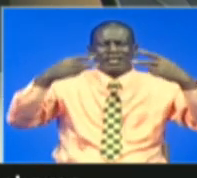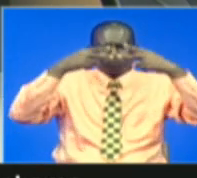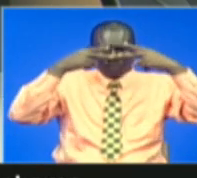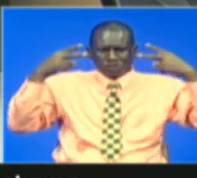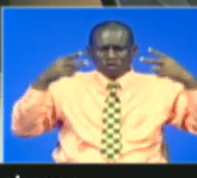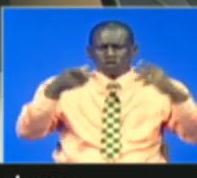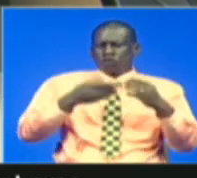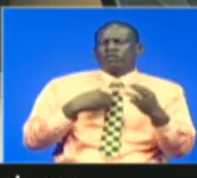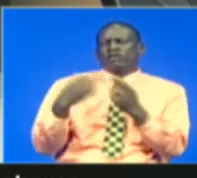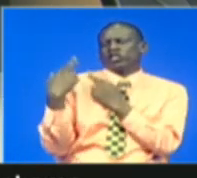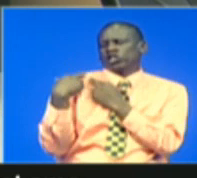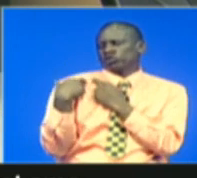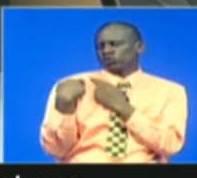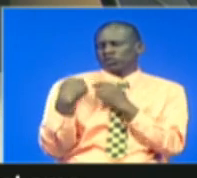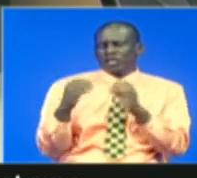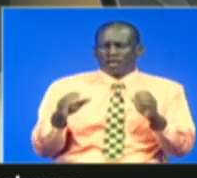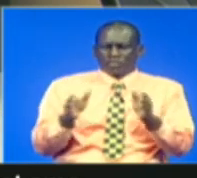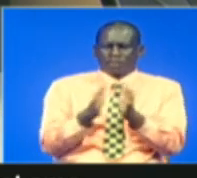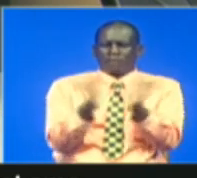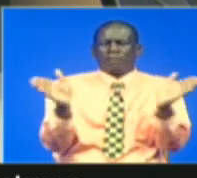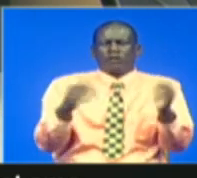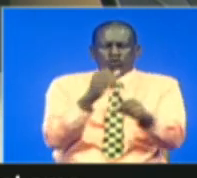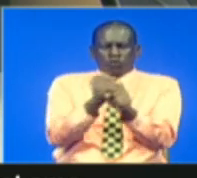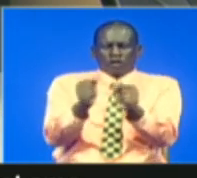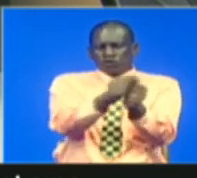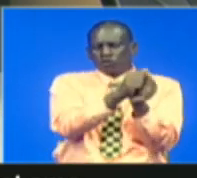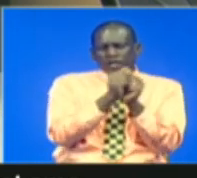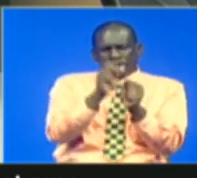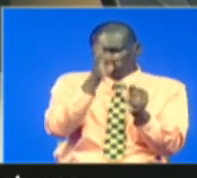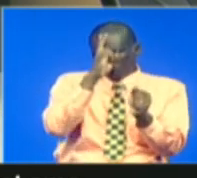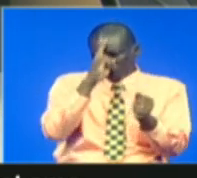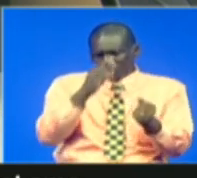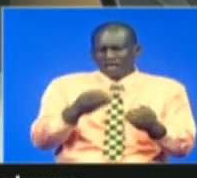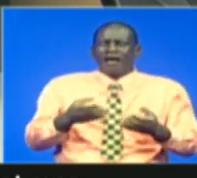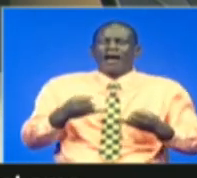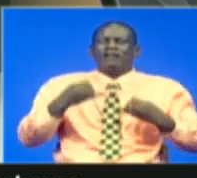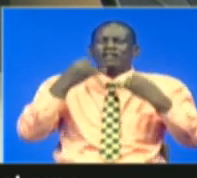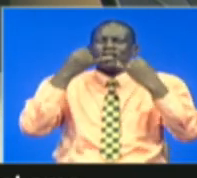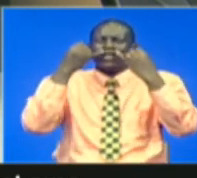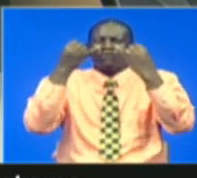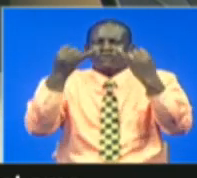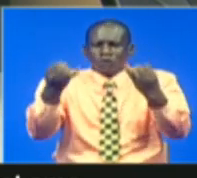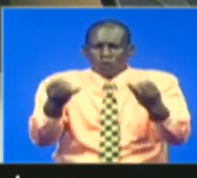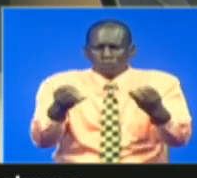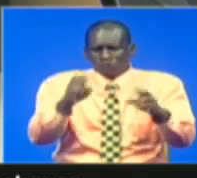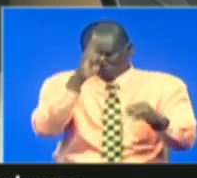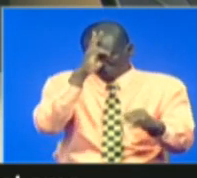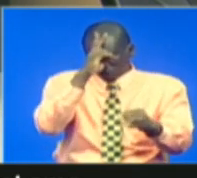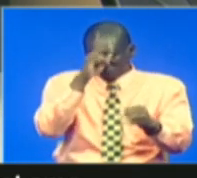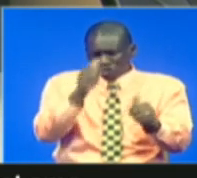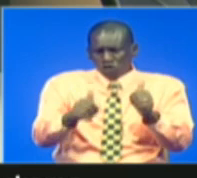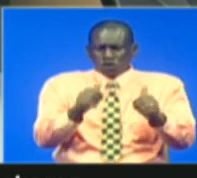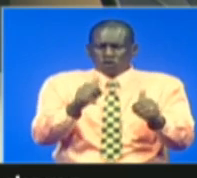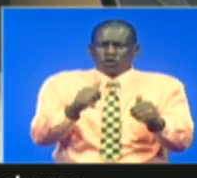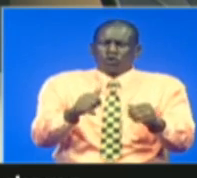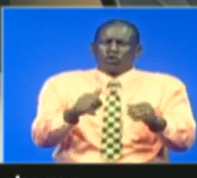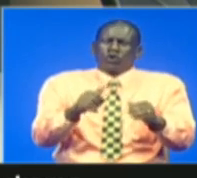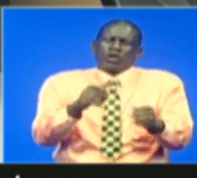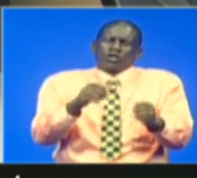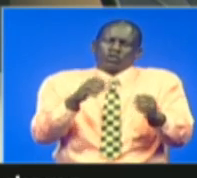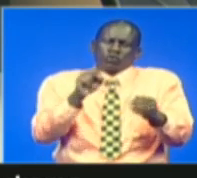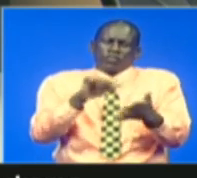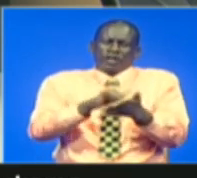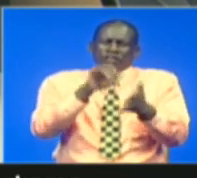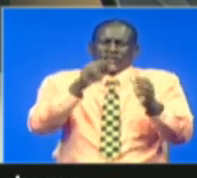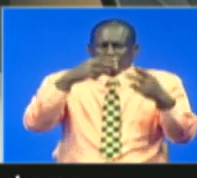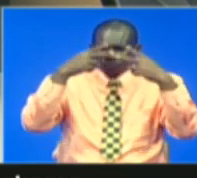wajibu wetu sasa kama wananchi kushirikiana na polisi na kutoa taarifa ambazo zitasaidia katika kuwanasa na kuangamiza ugaidi hapa